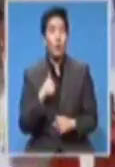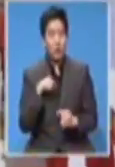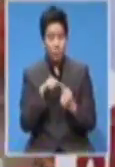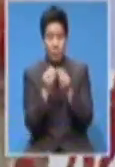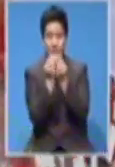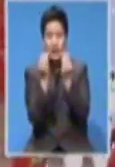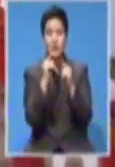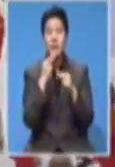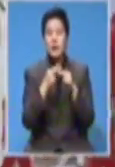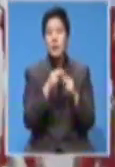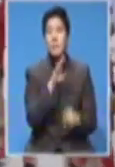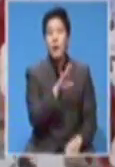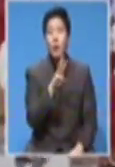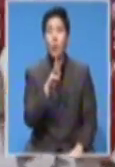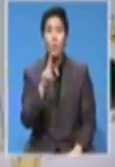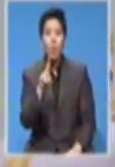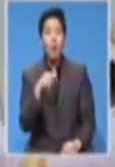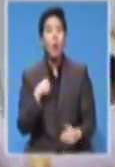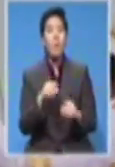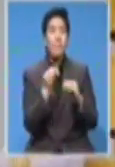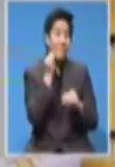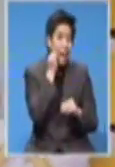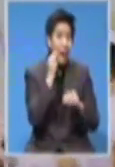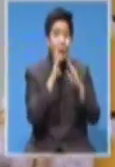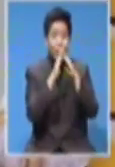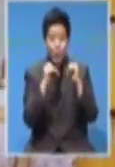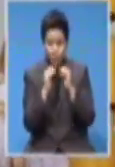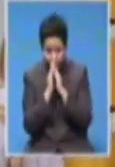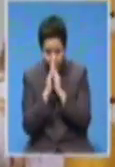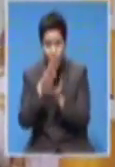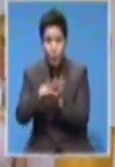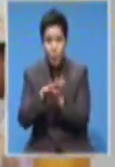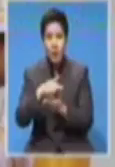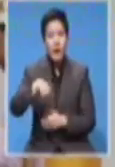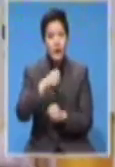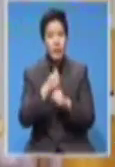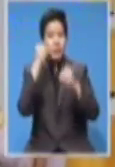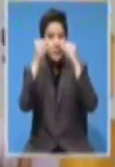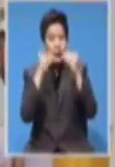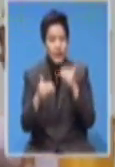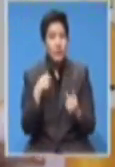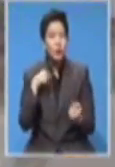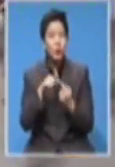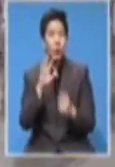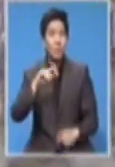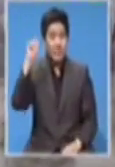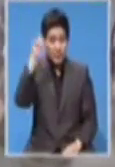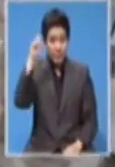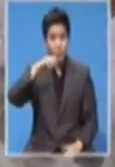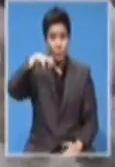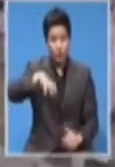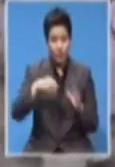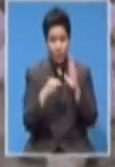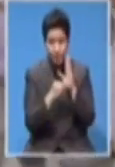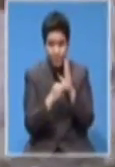วรนะครับบ้านวัดโรงเรียนในเตรียมการจัดกิจกรรมทางศาสนาทั้งในส่วนกลางณท้องสนามหลวงและภูมิภาคทั้ง76